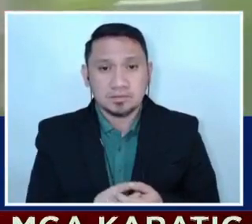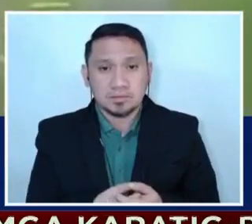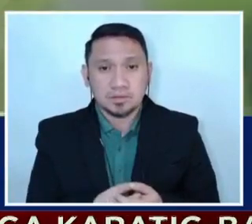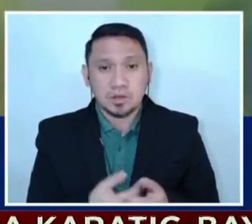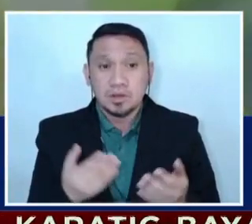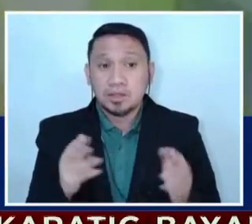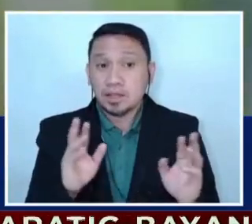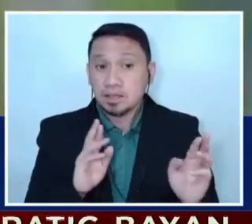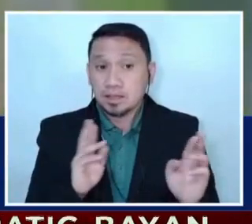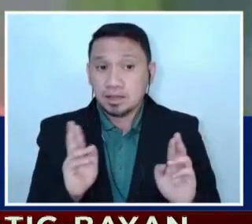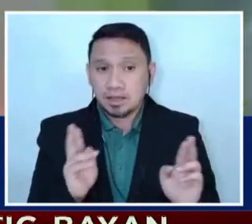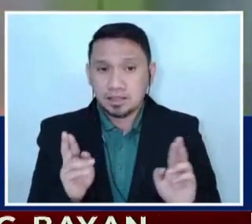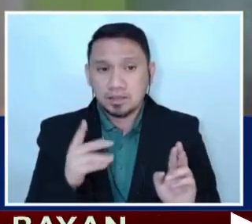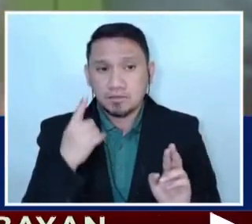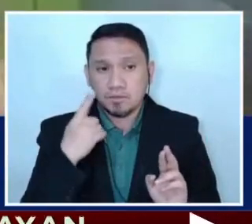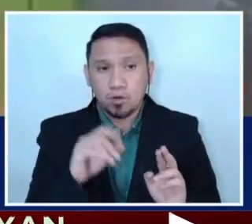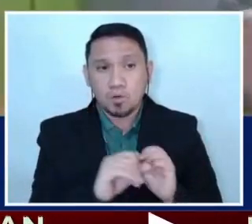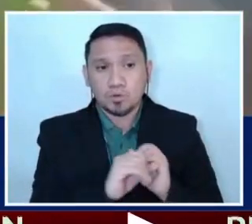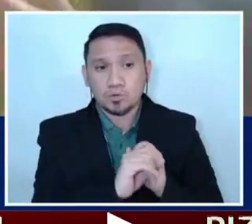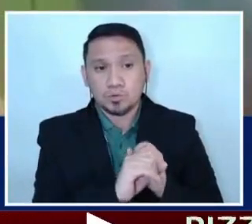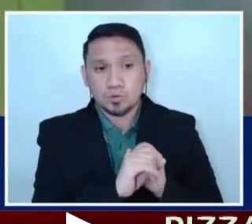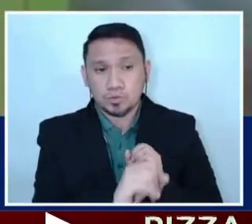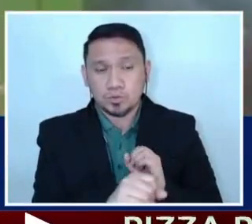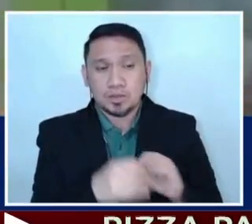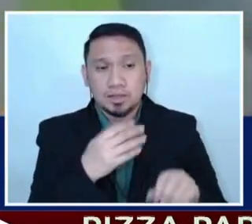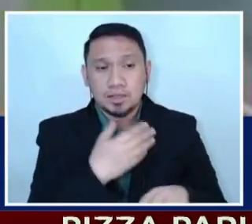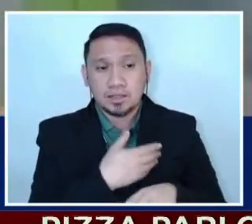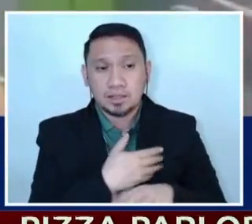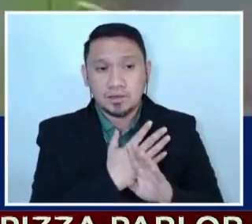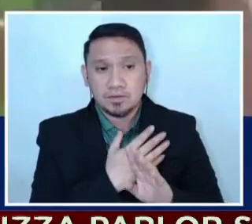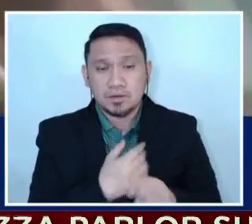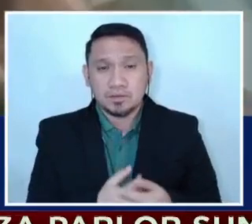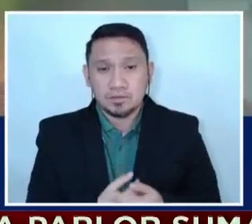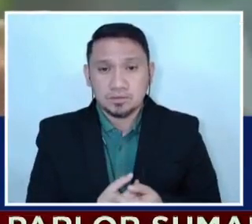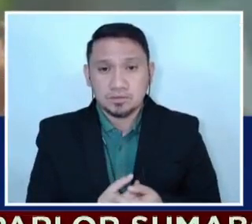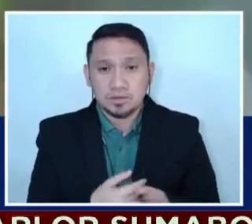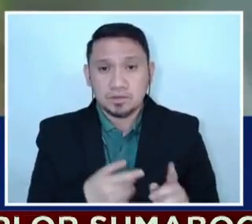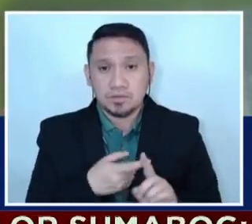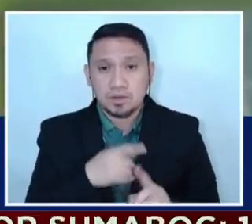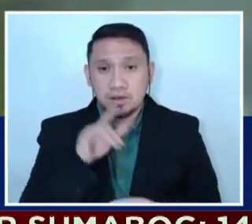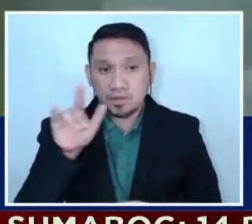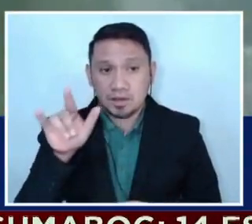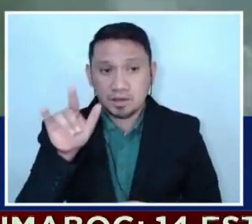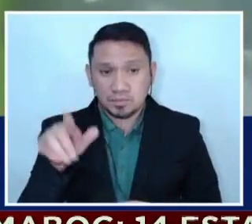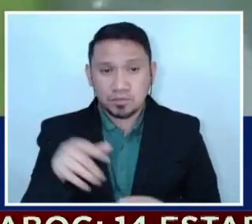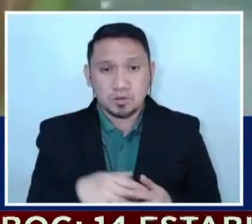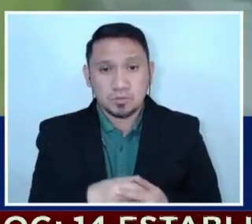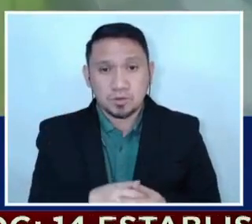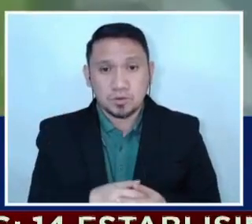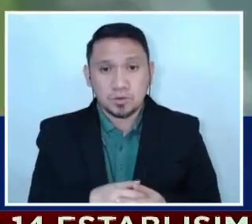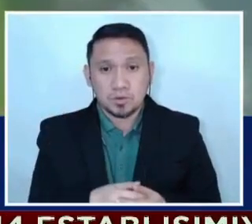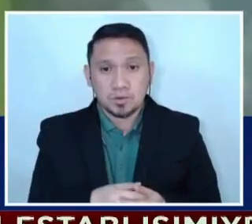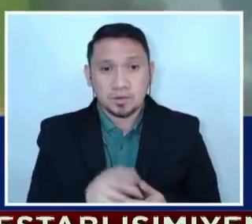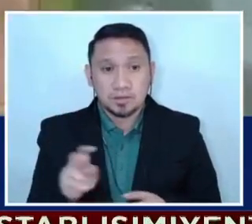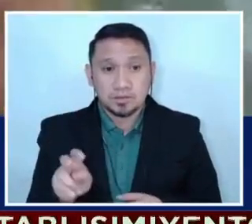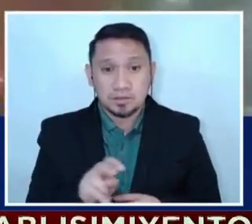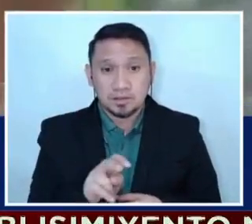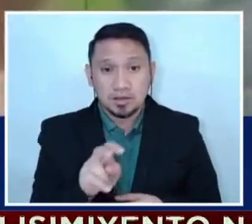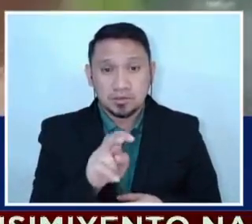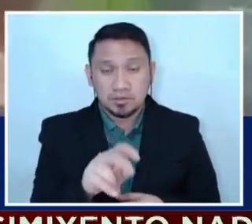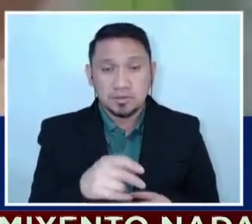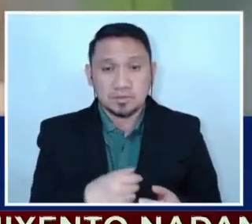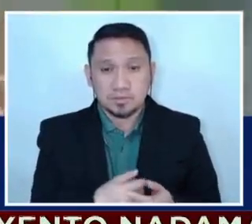naghahanda raw para sa kampanya nila sa Davao Region. Mula airport, binaybay ng caravan ang Artelim Boulevard hanggang